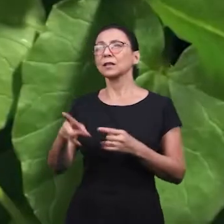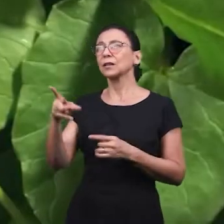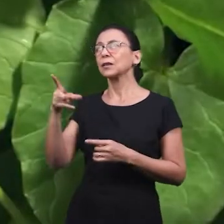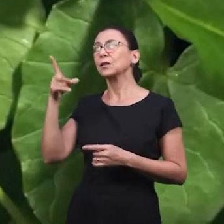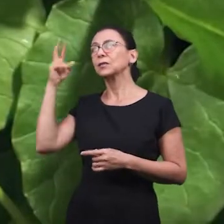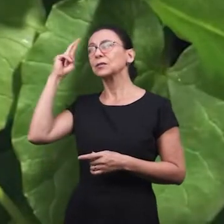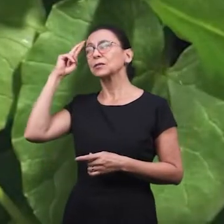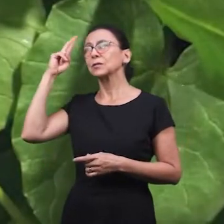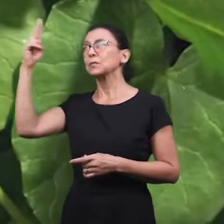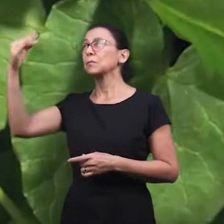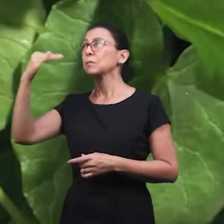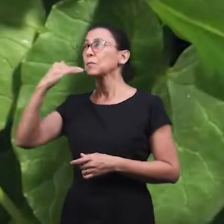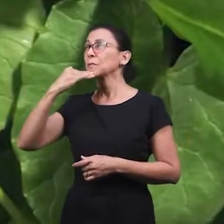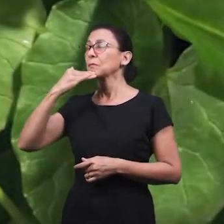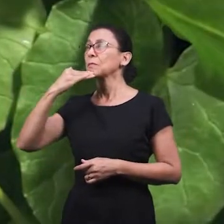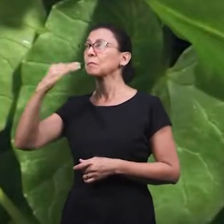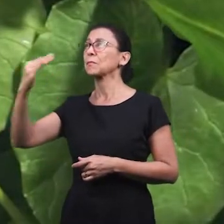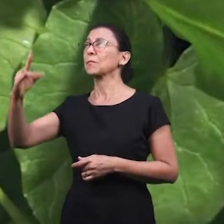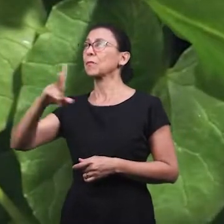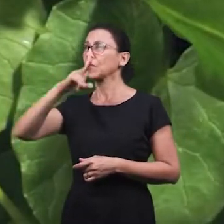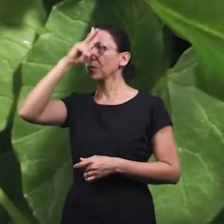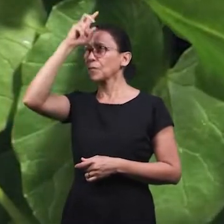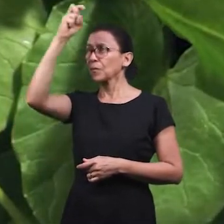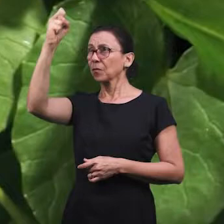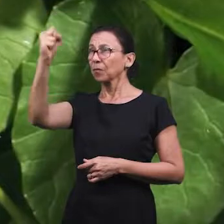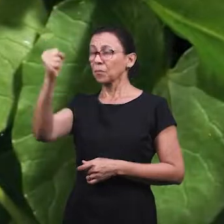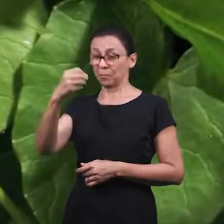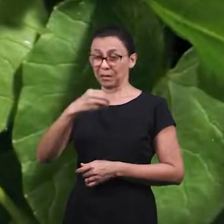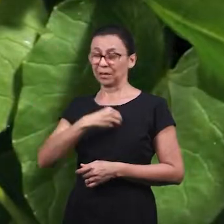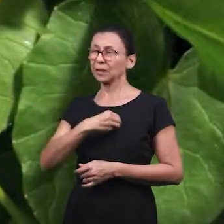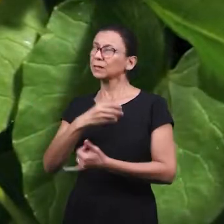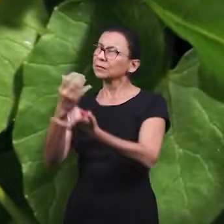меня погибать. Прими меня, грешника.